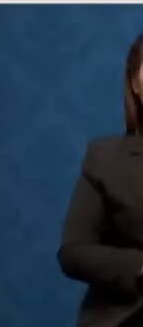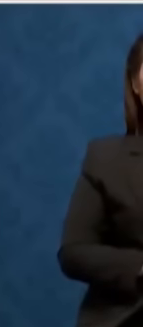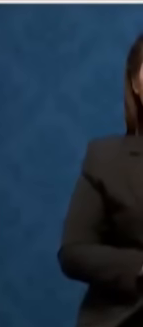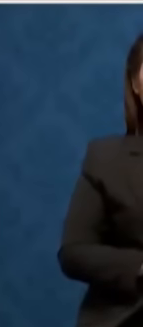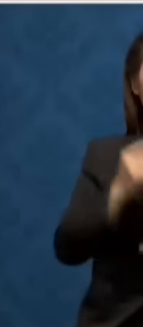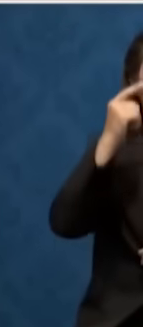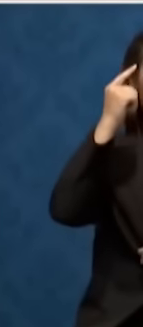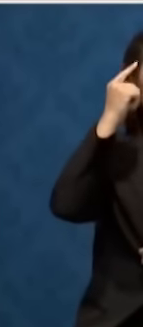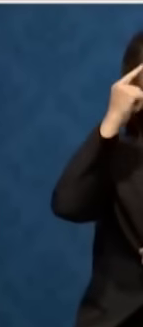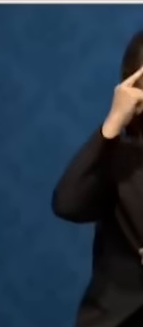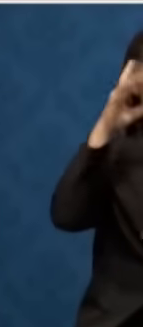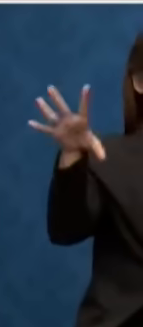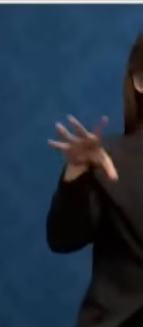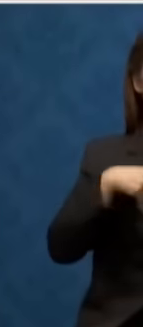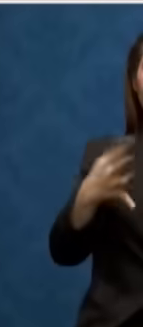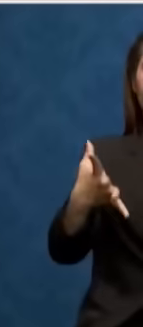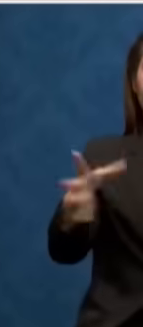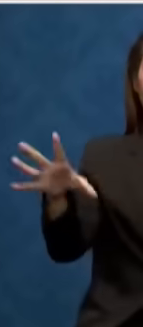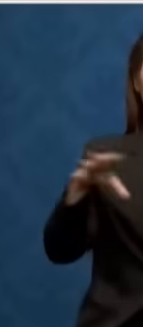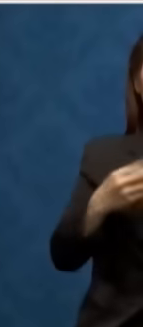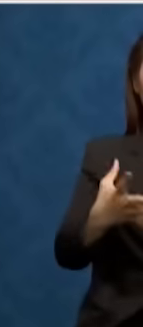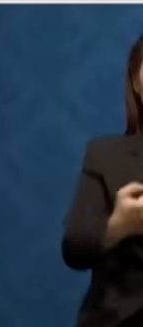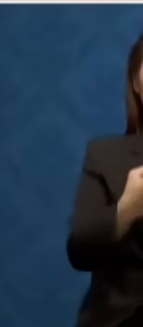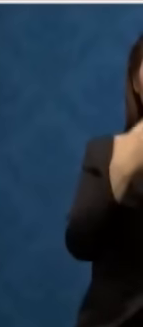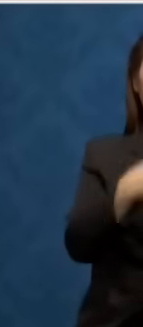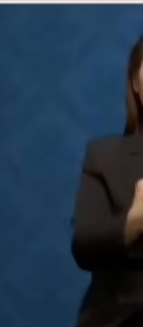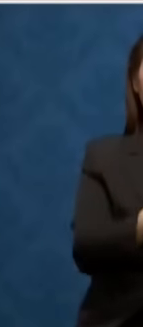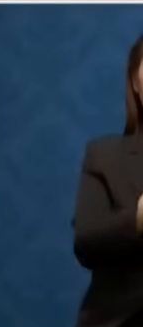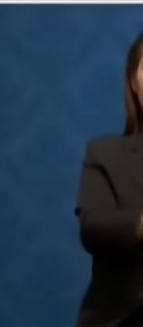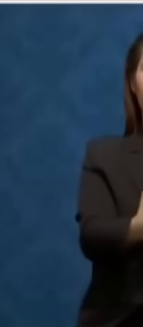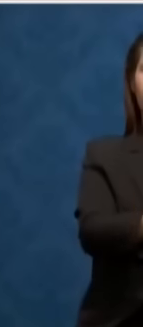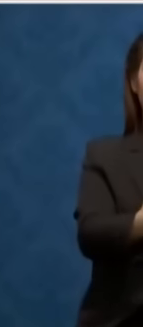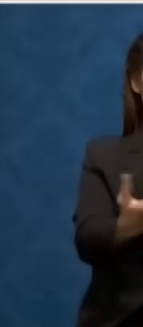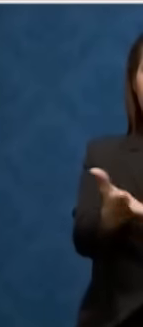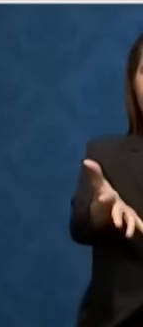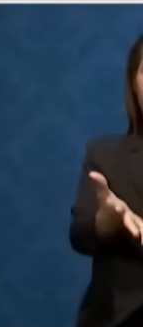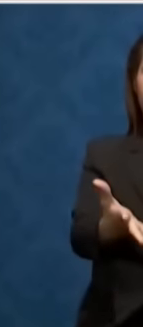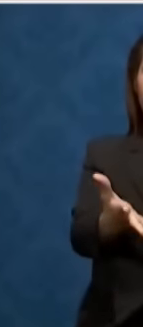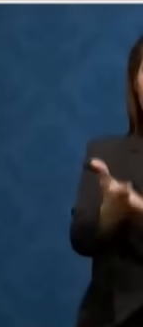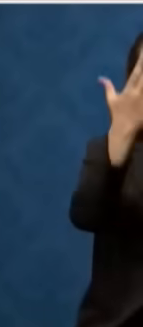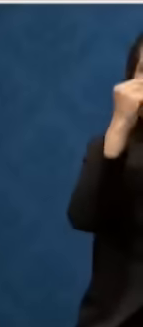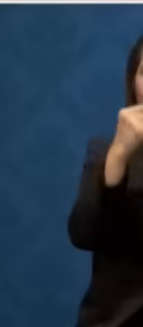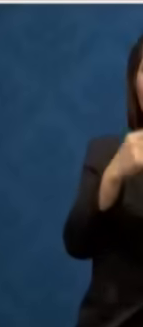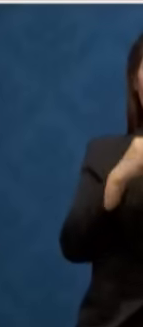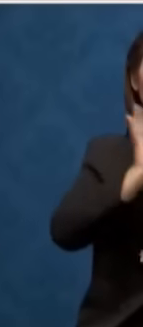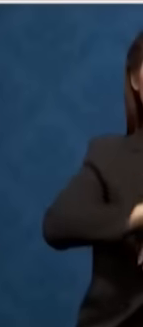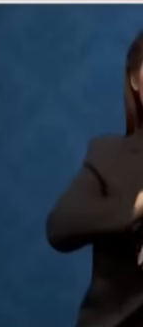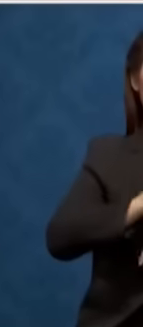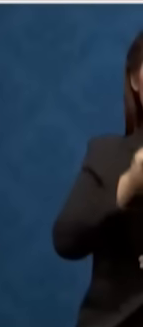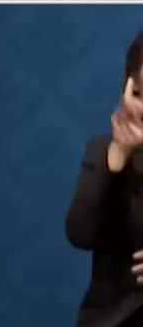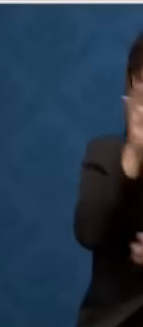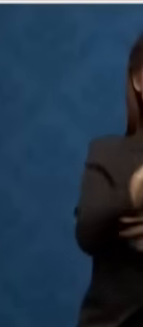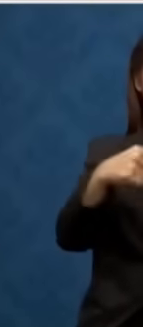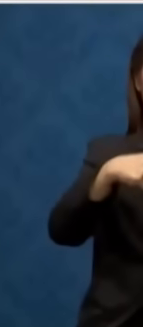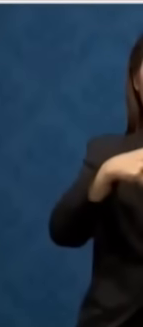ไม่เห็นด้วยกับการเสนอชื่อในครั้งนี้เพราะเป็นการขัดกับข้อบังคับ